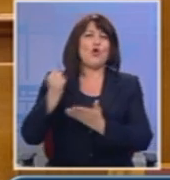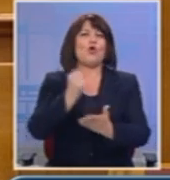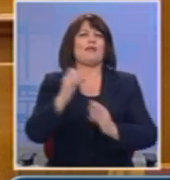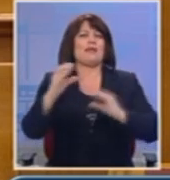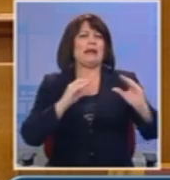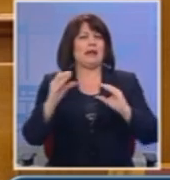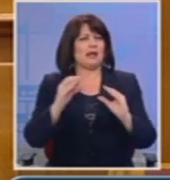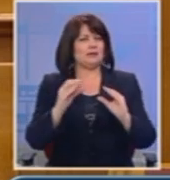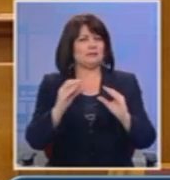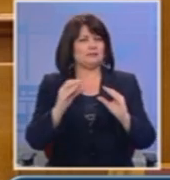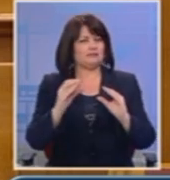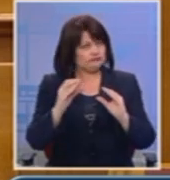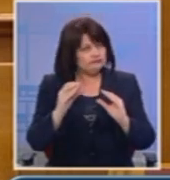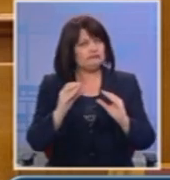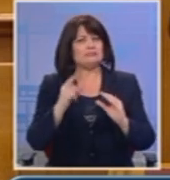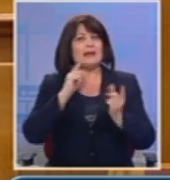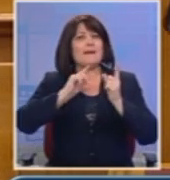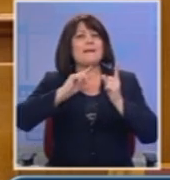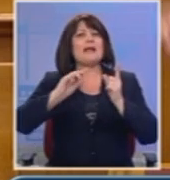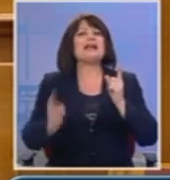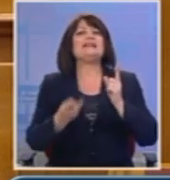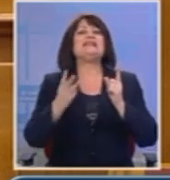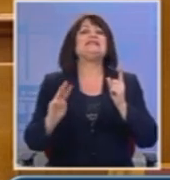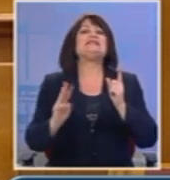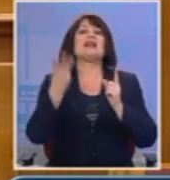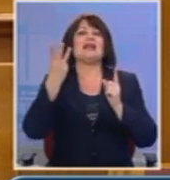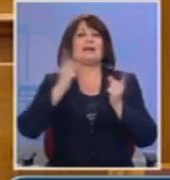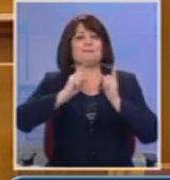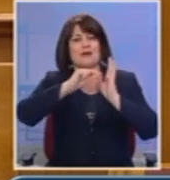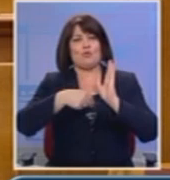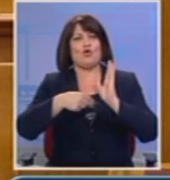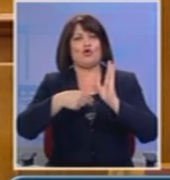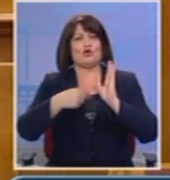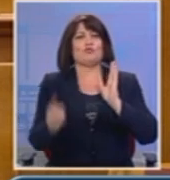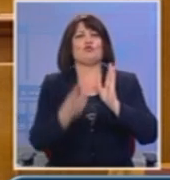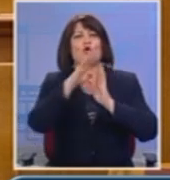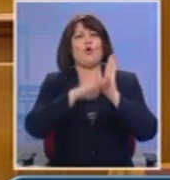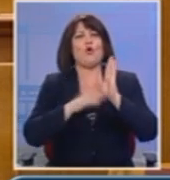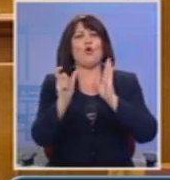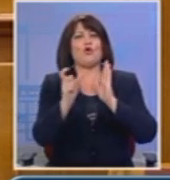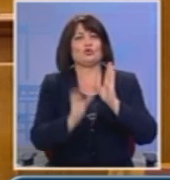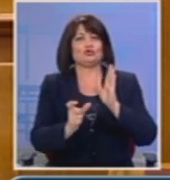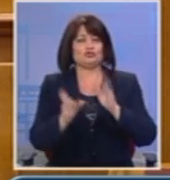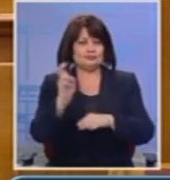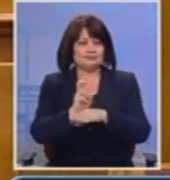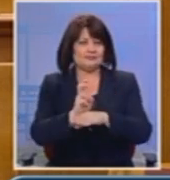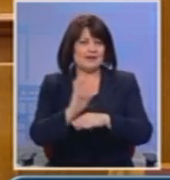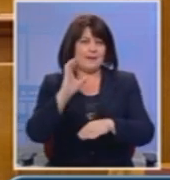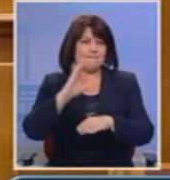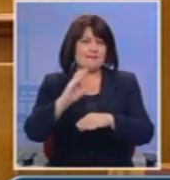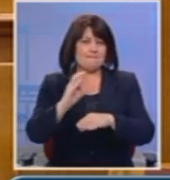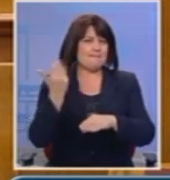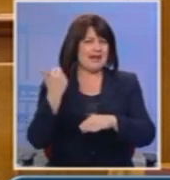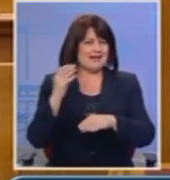ανασυσκευασιας εμφανίσουν ως μνημόνιο τρία με νέους όρους τώρα δεν φτάνουν τα υφιστάμενα κονδύλια του μνημονίου